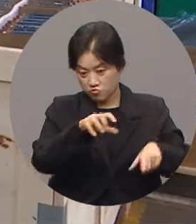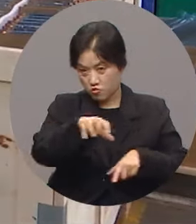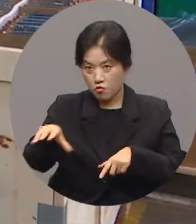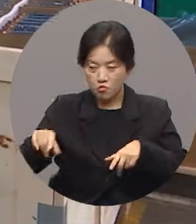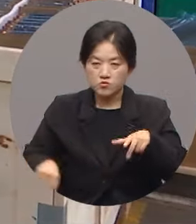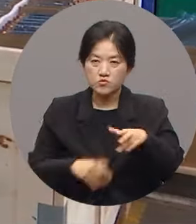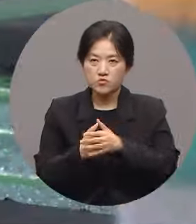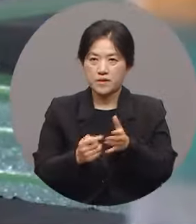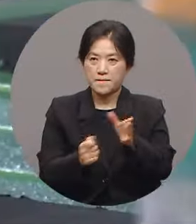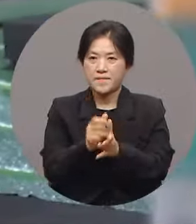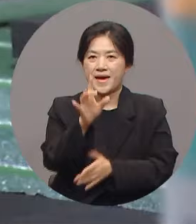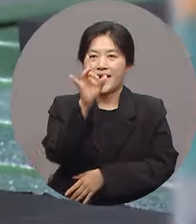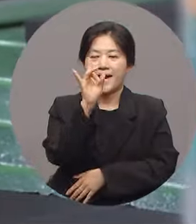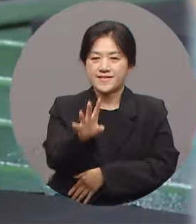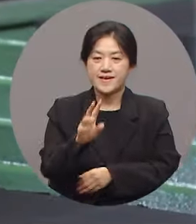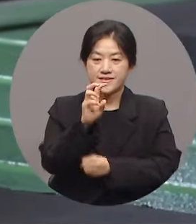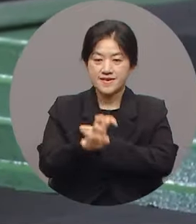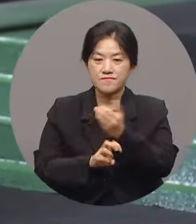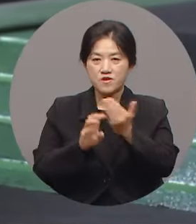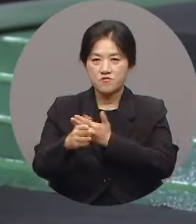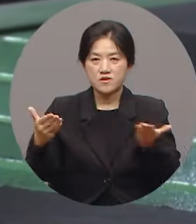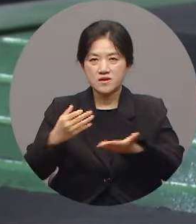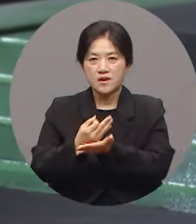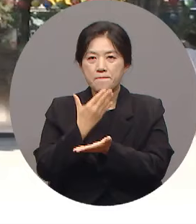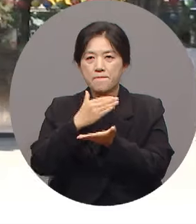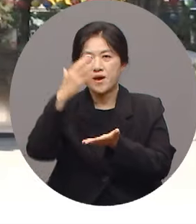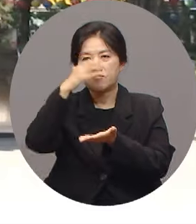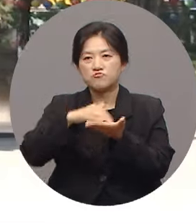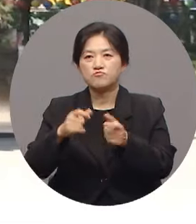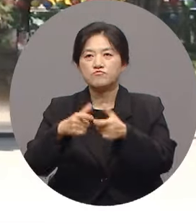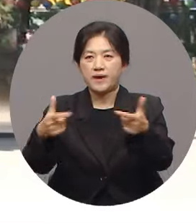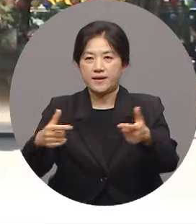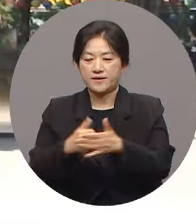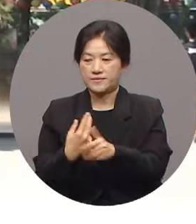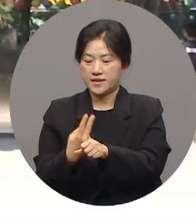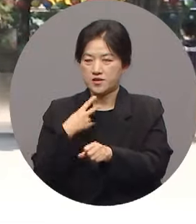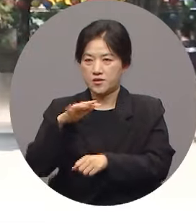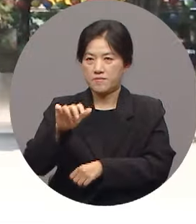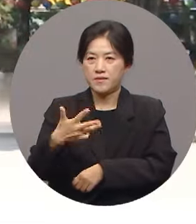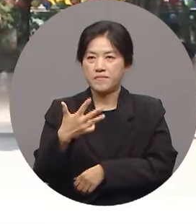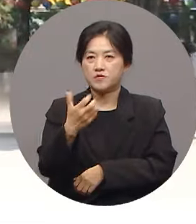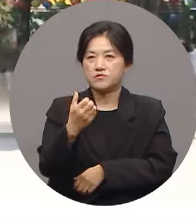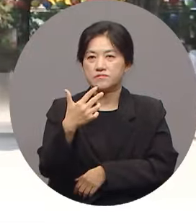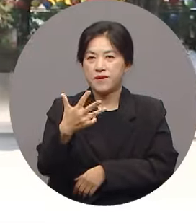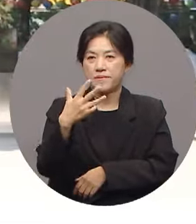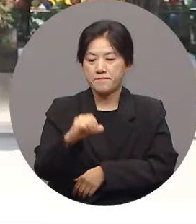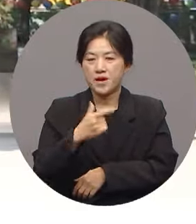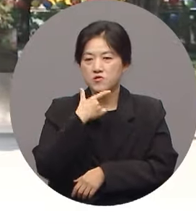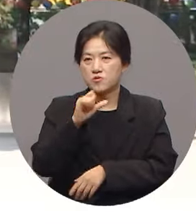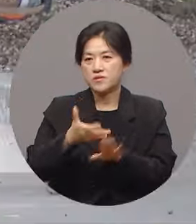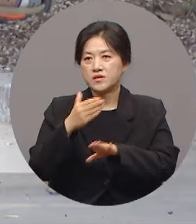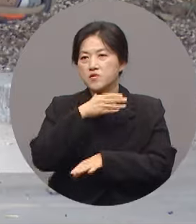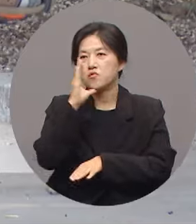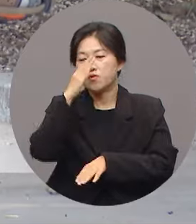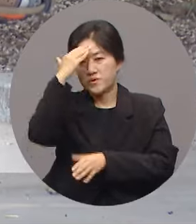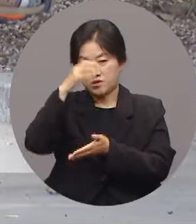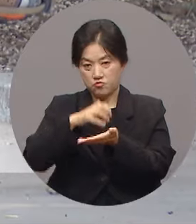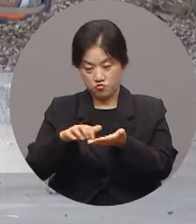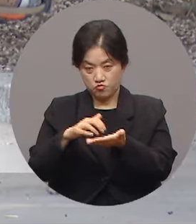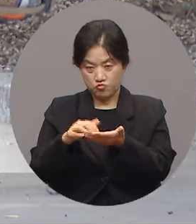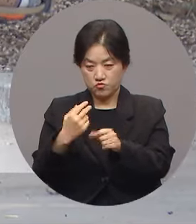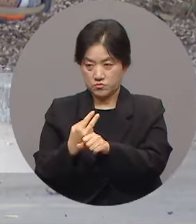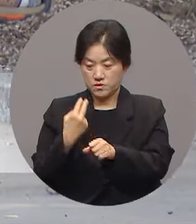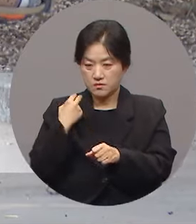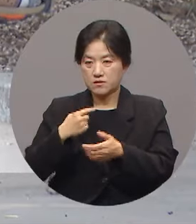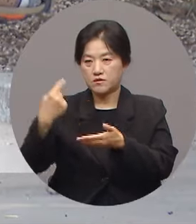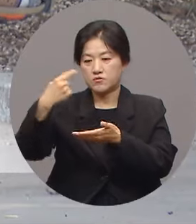뒤 생산연령 인구가 증가할 것으로 예상됐습니다 재작년 898만 명이었던 65세 이상 고령 인구는 내년에는